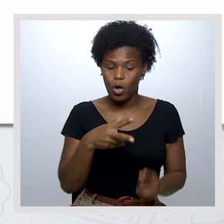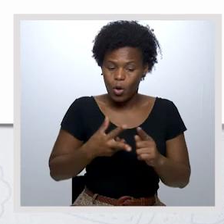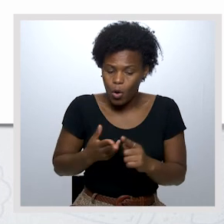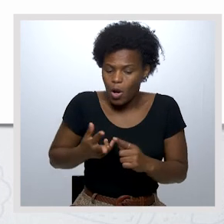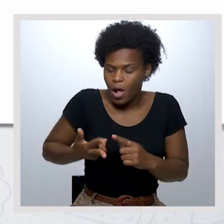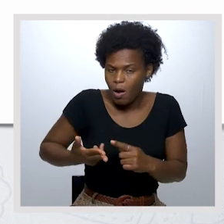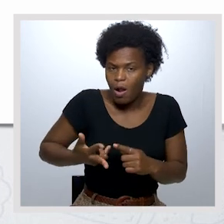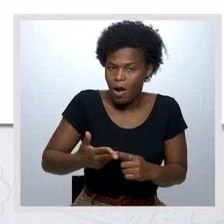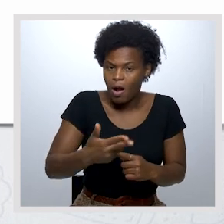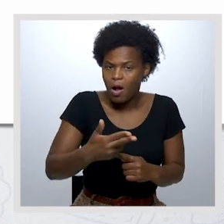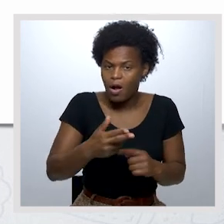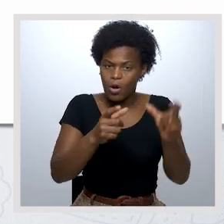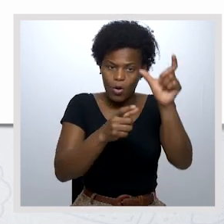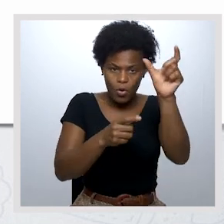colonne.